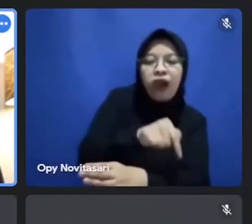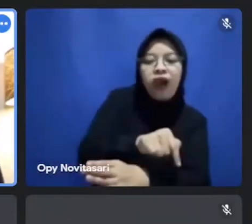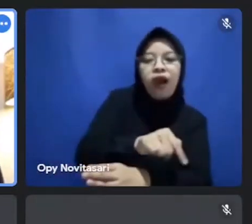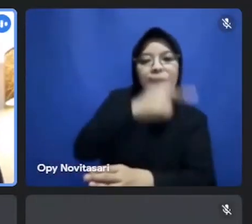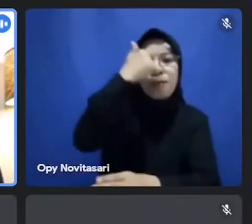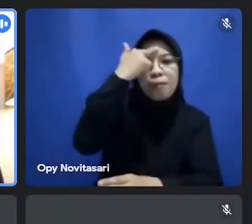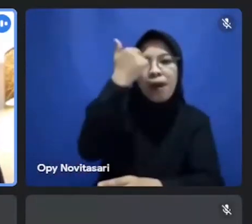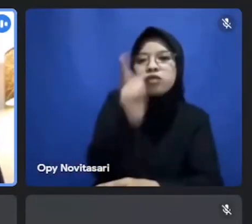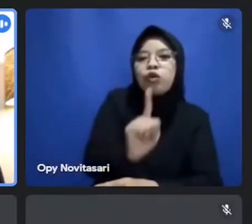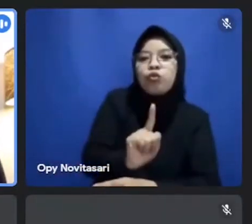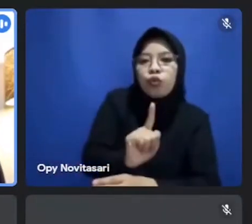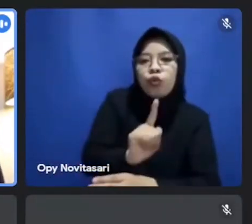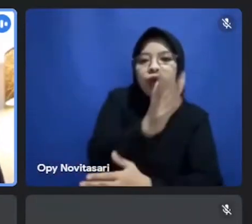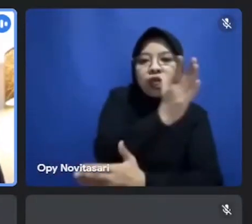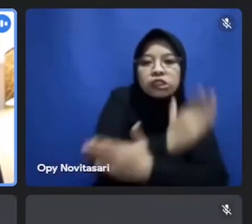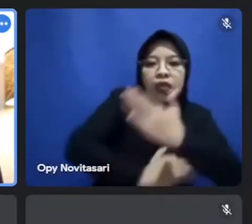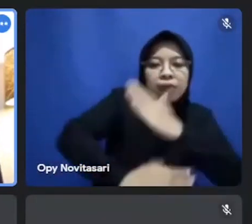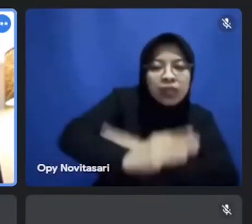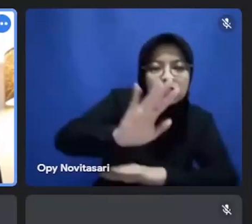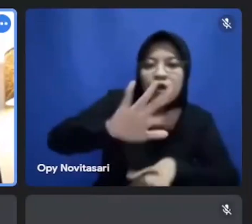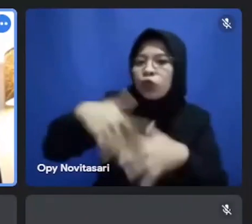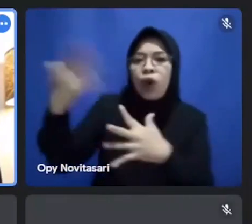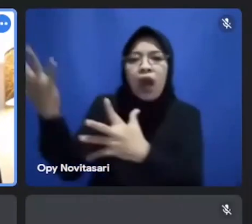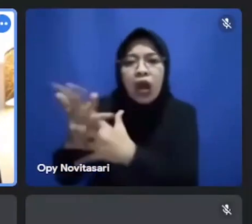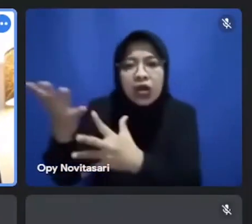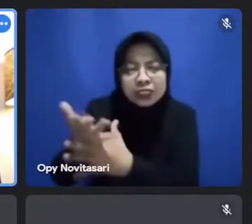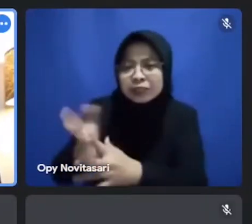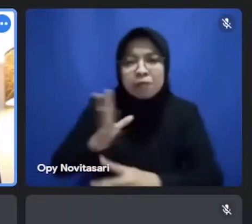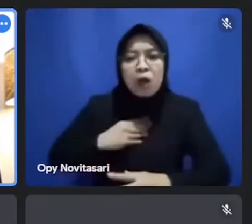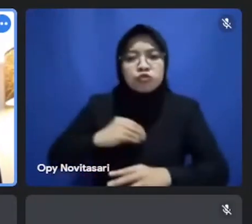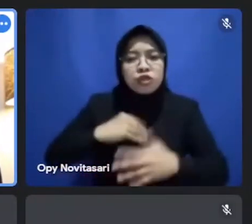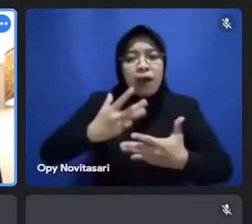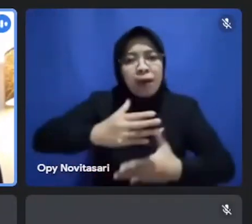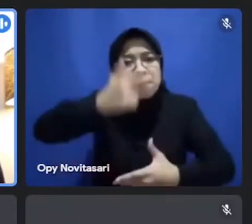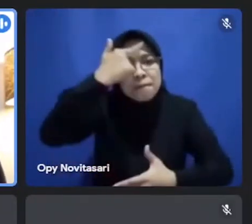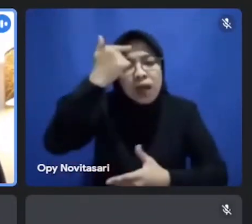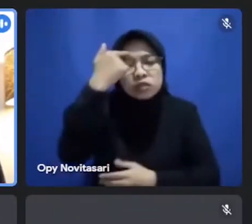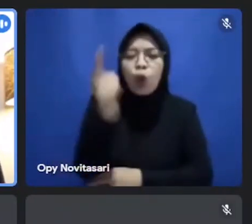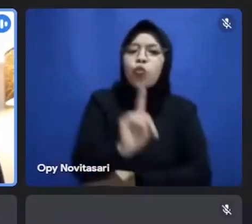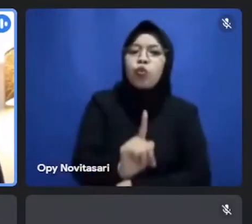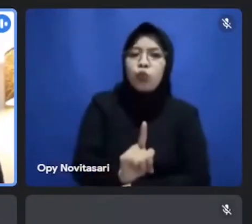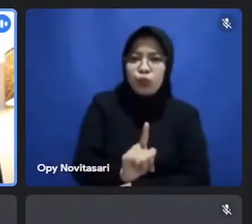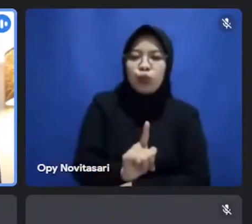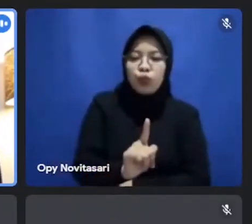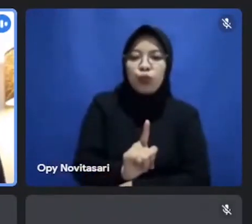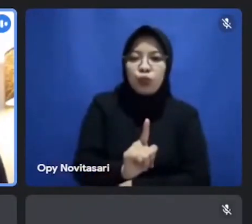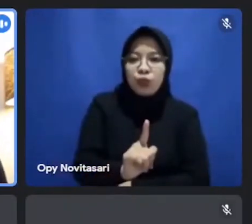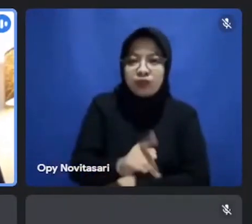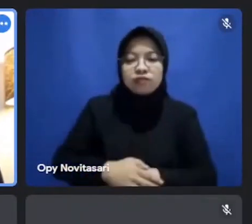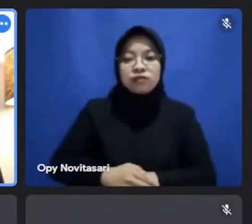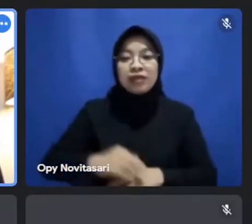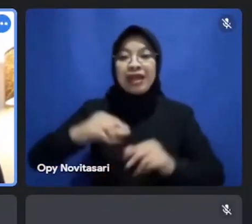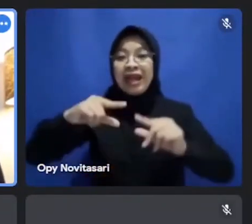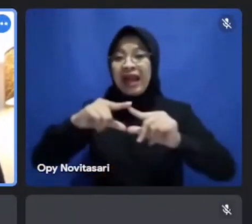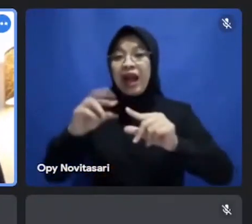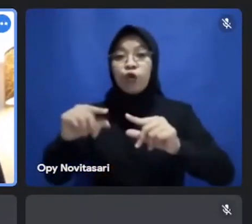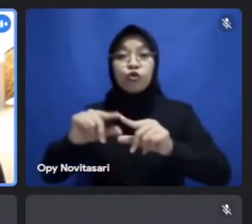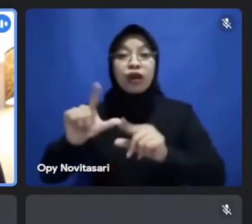mempelajari disabilitas dan aksesibilitas untuk memahami keragaman